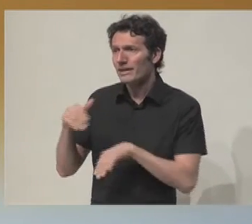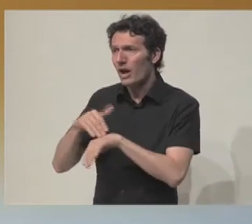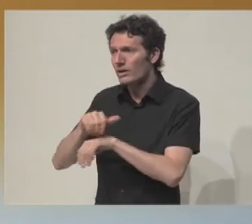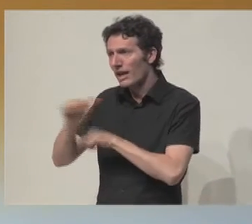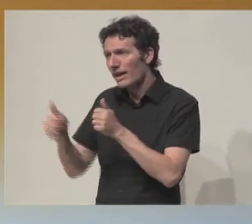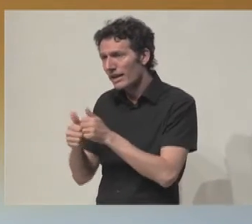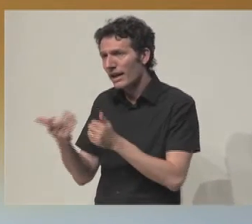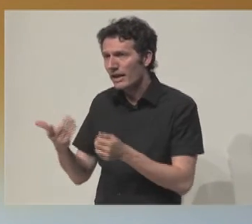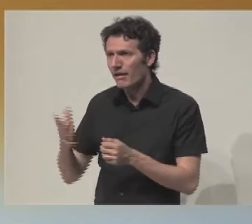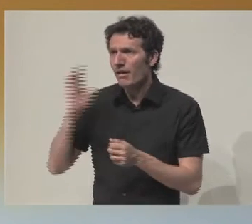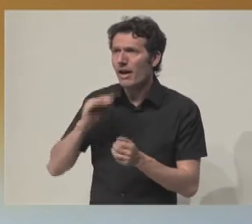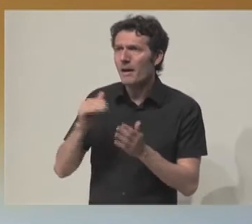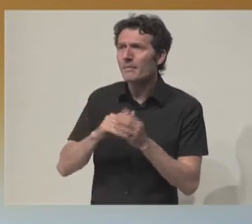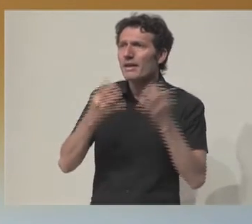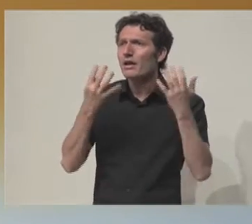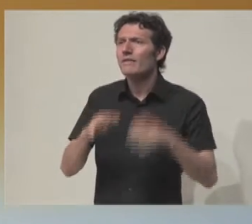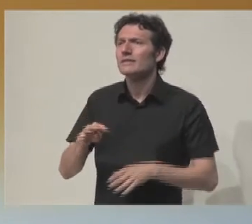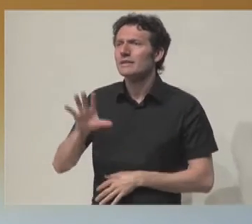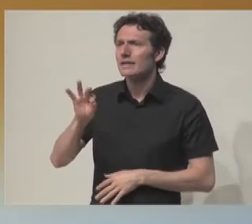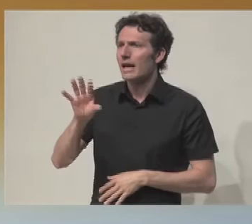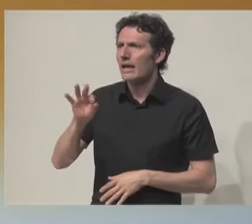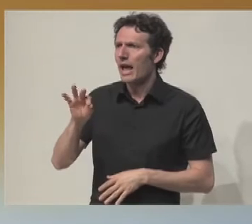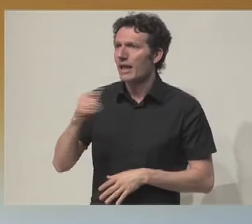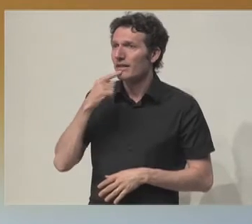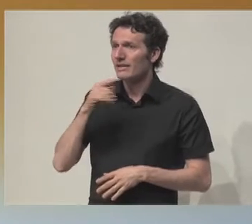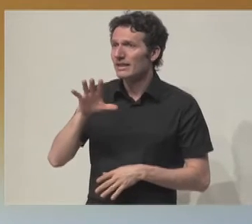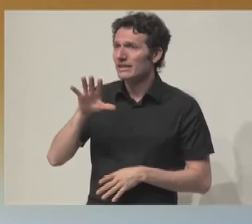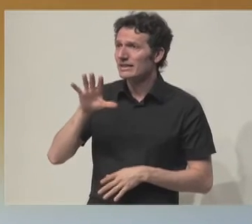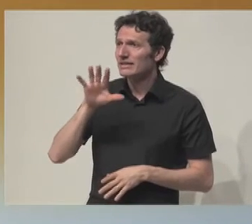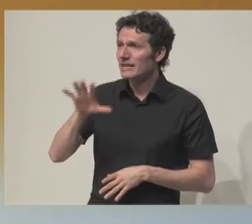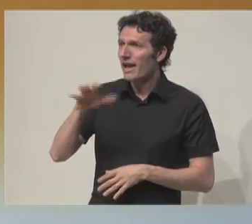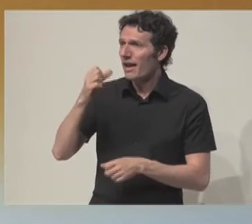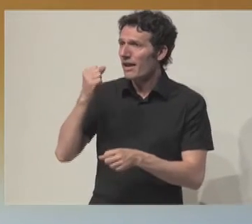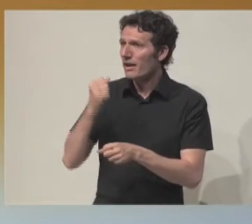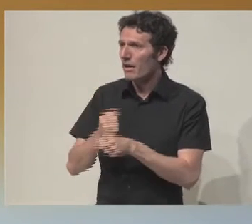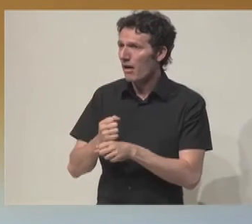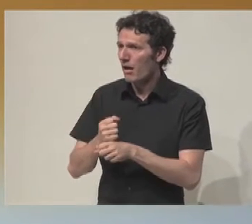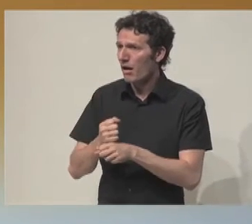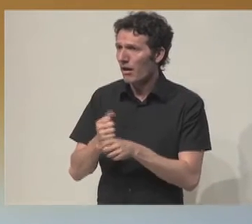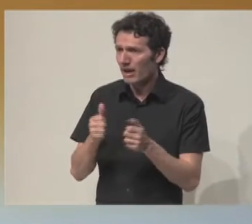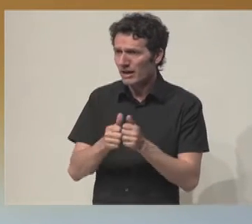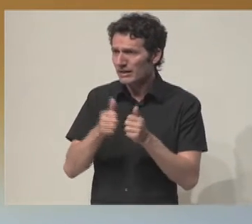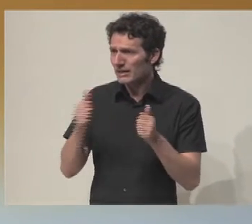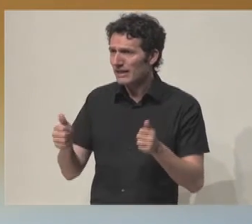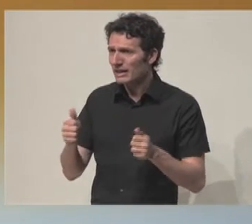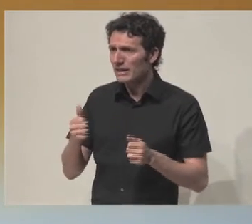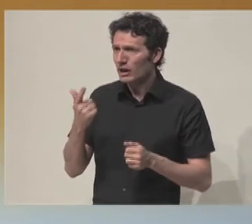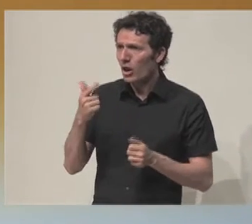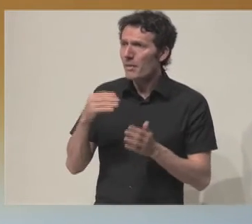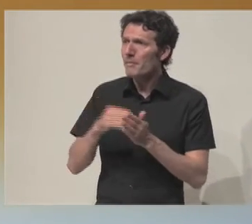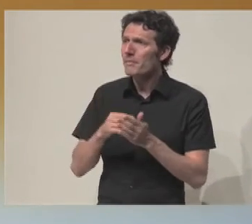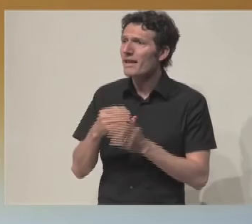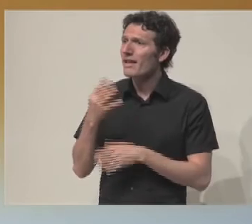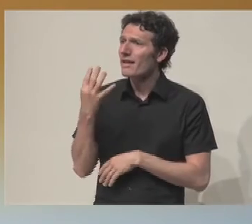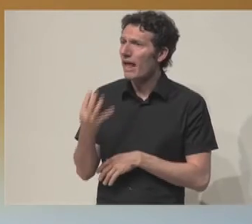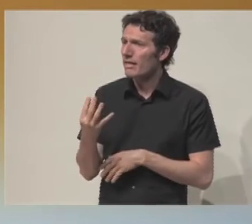lorsque en 1950 c'est à dire cinq ans la distance qui nous sépare de 2004